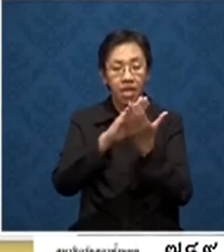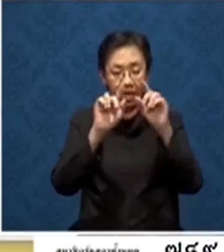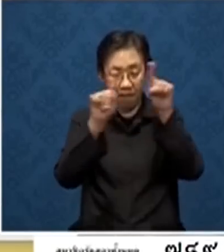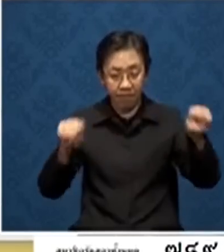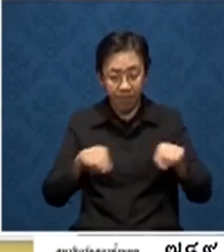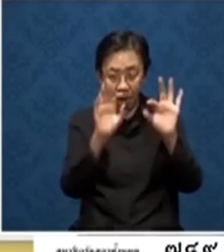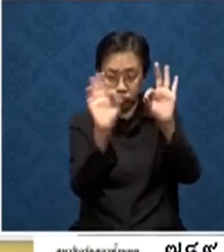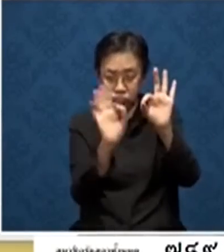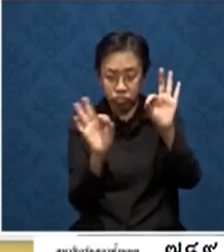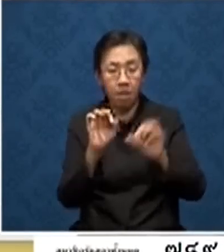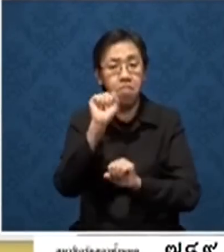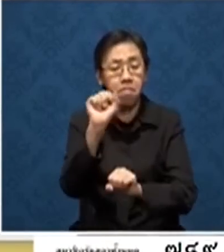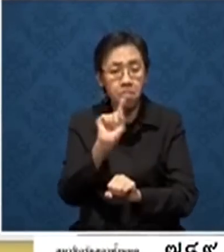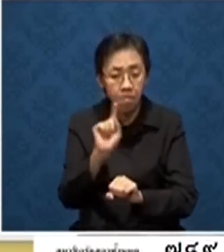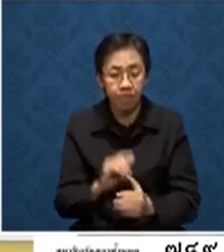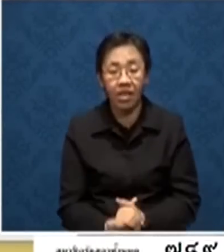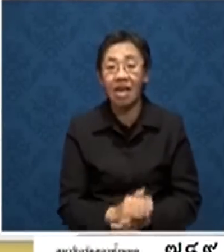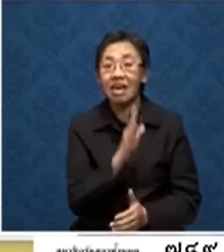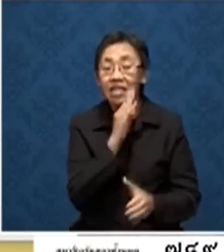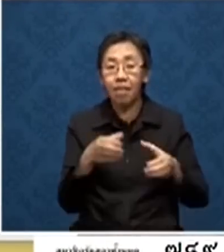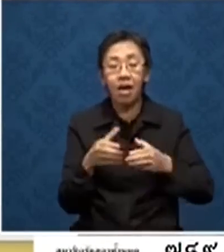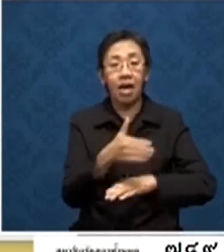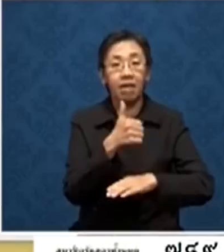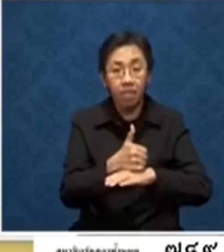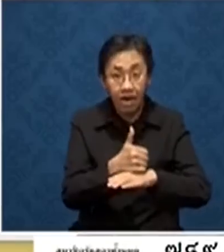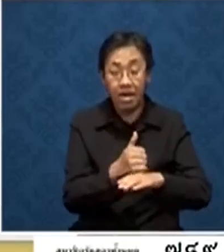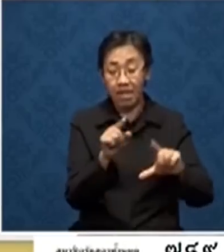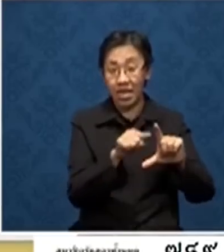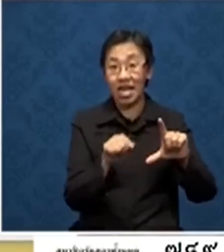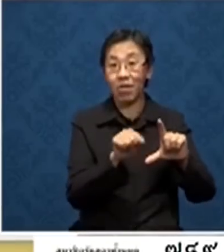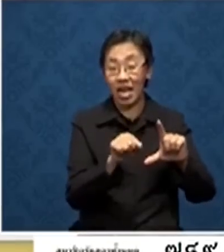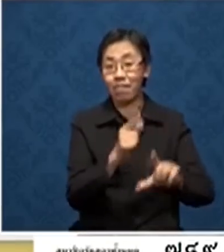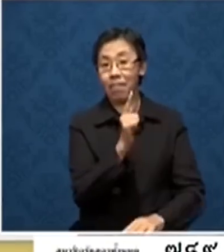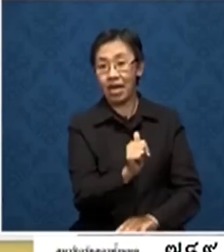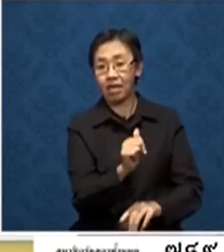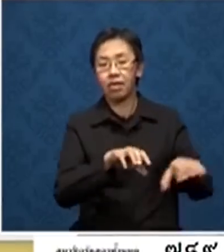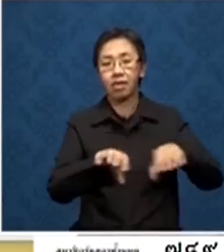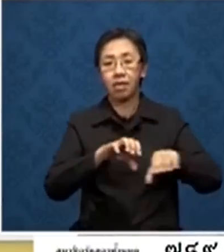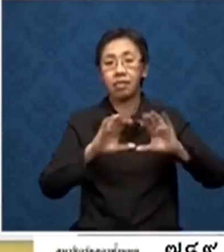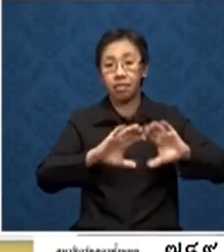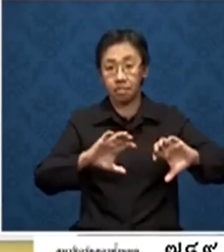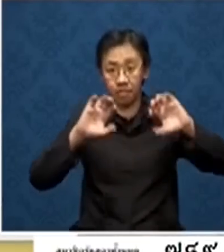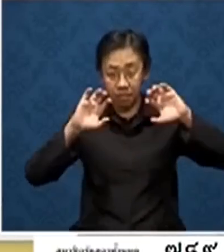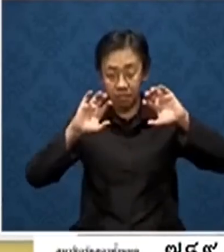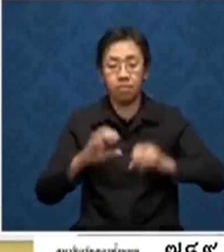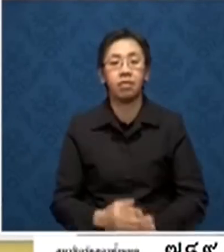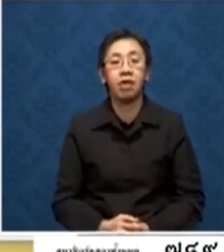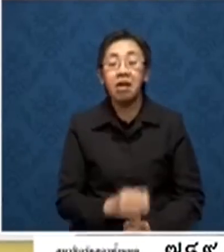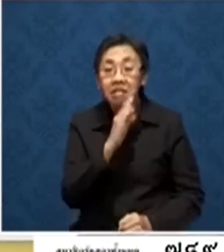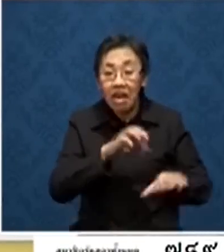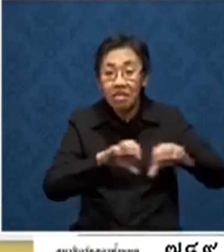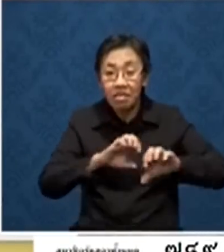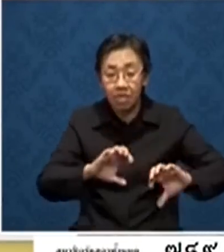ว่าถ้าพรรคการเมืองที่มีพรรคก้าวไกลเป็นแกนนำในการจัดตั้งรัฐบาลได้สำเร็จ